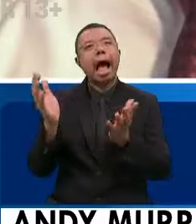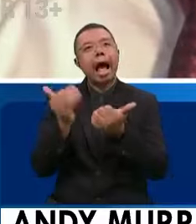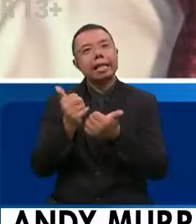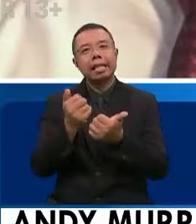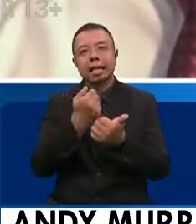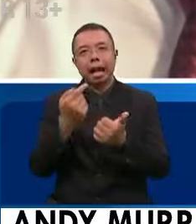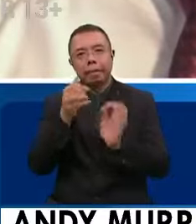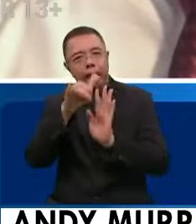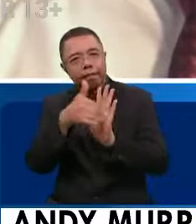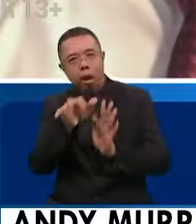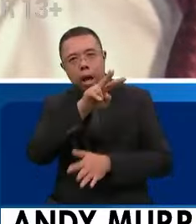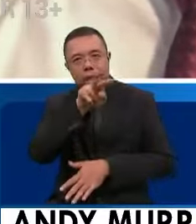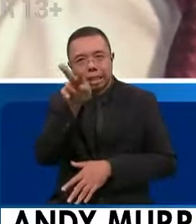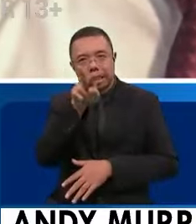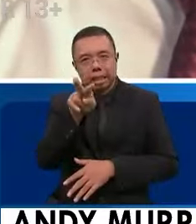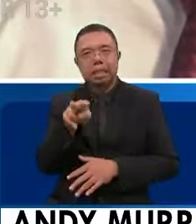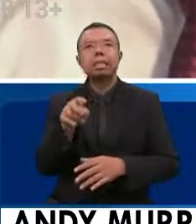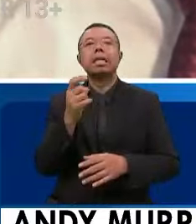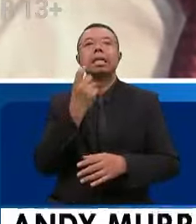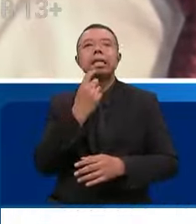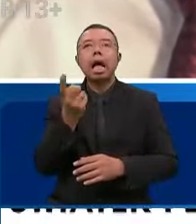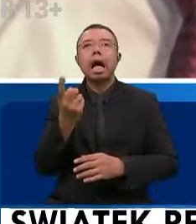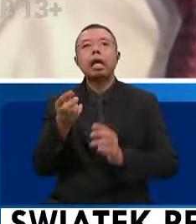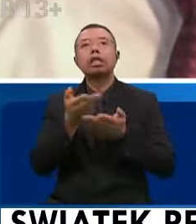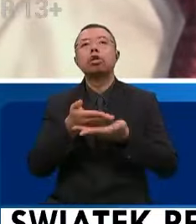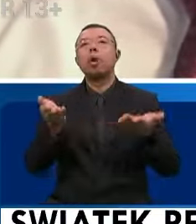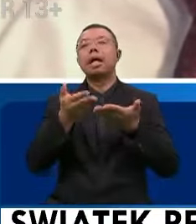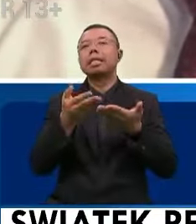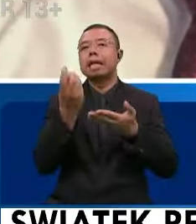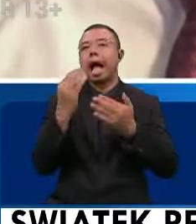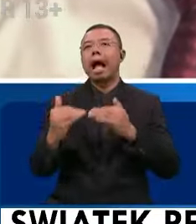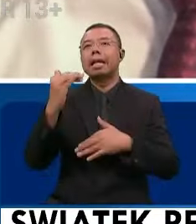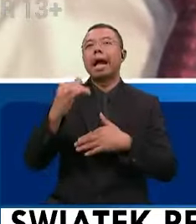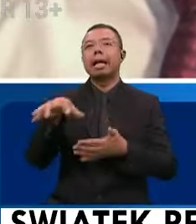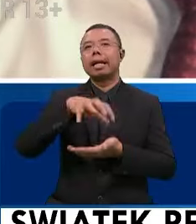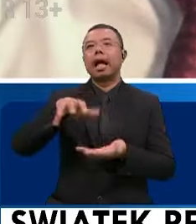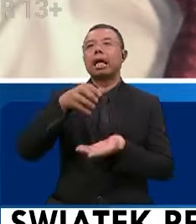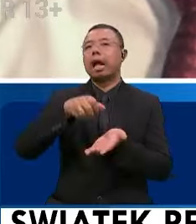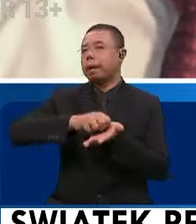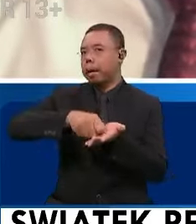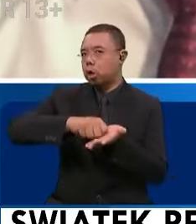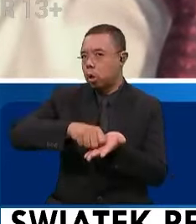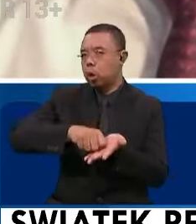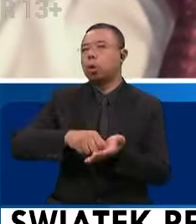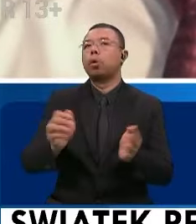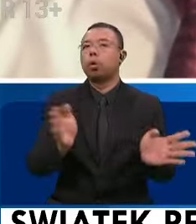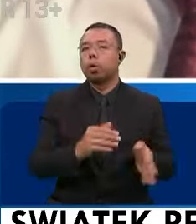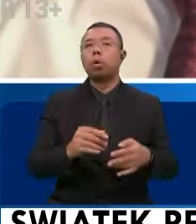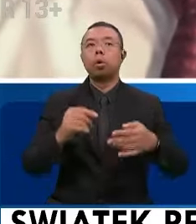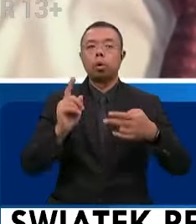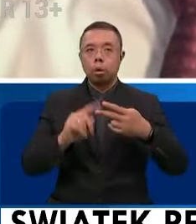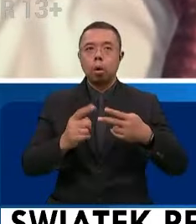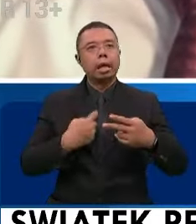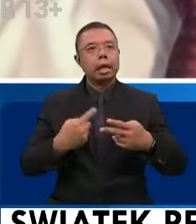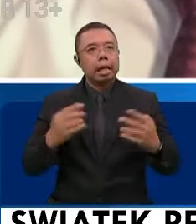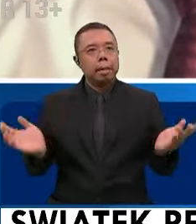asesmen kami terkait kondisi inflasi di Kota Madiun. Sisi lain, kami juga mendorong untuk